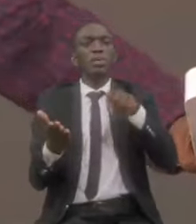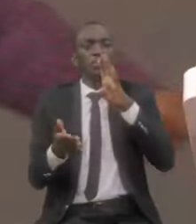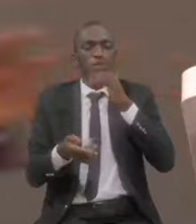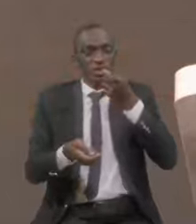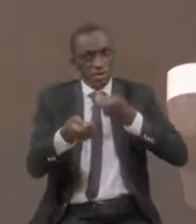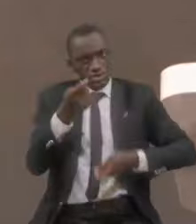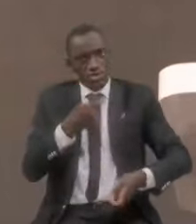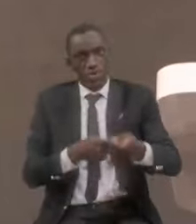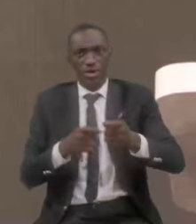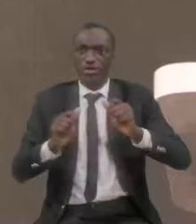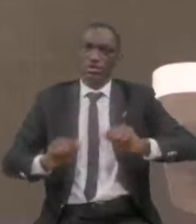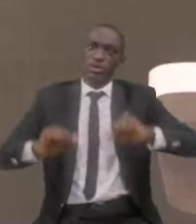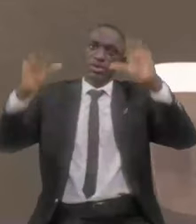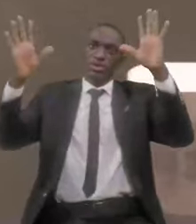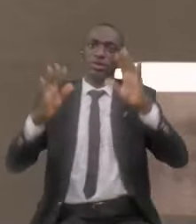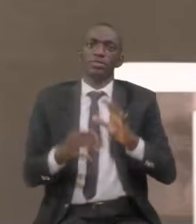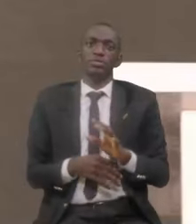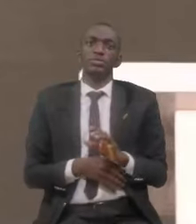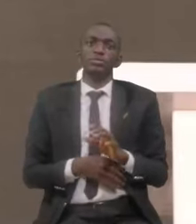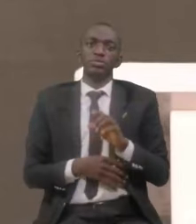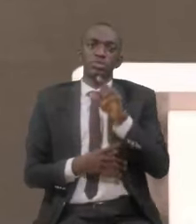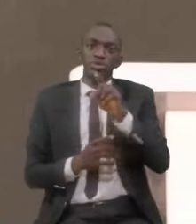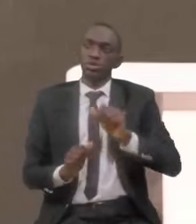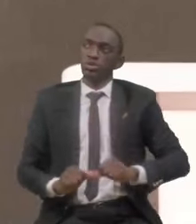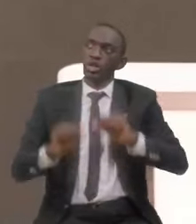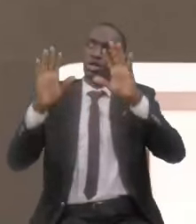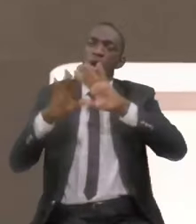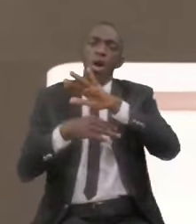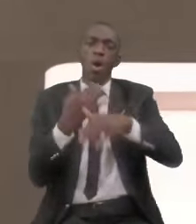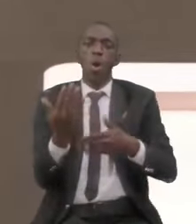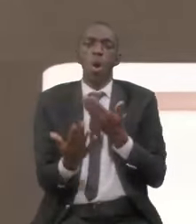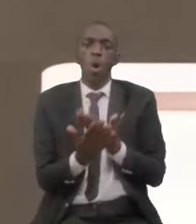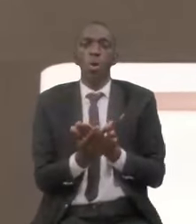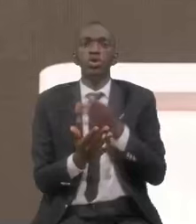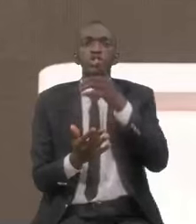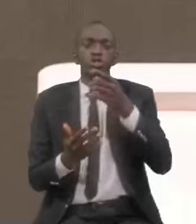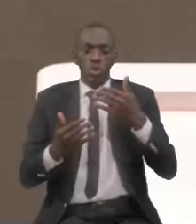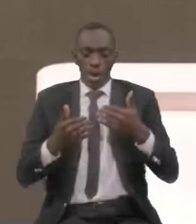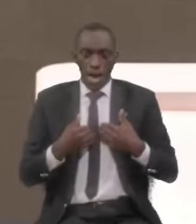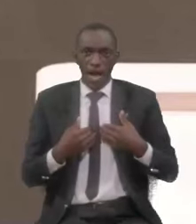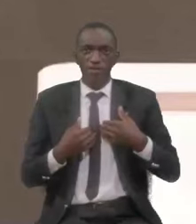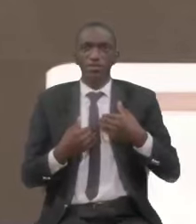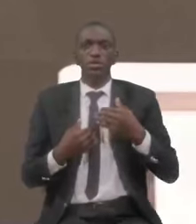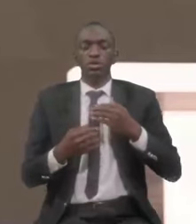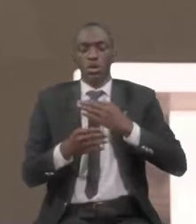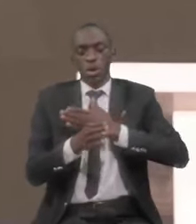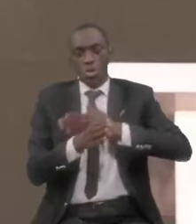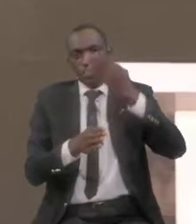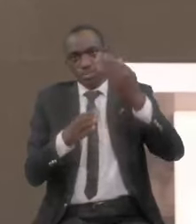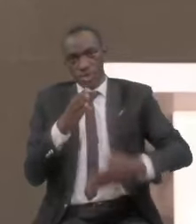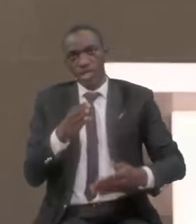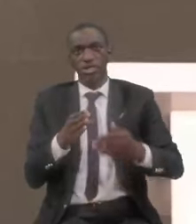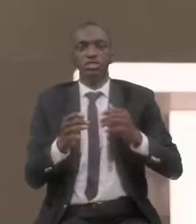tout abandonné, tout soumis, alors tu dois avoir la soumission absolue au